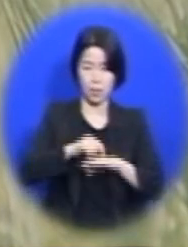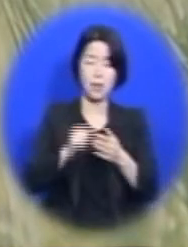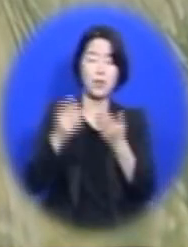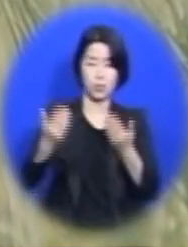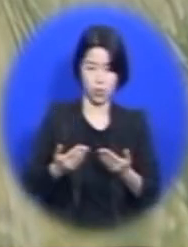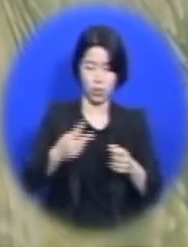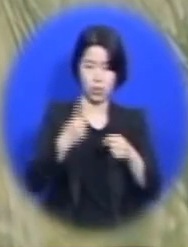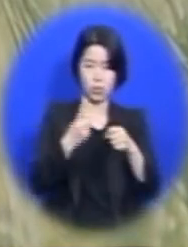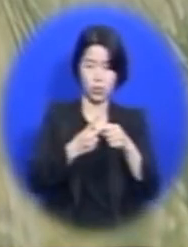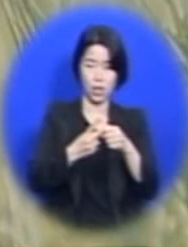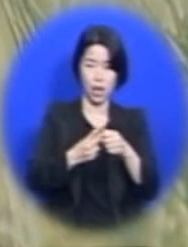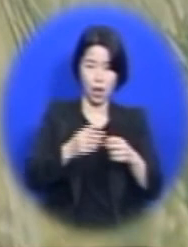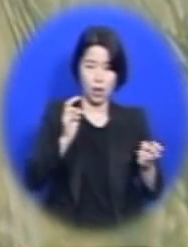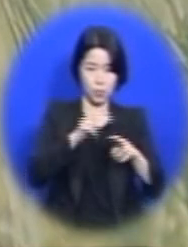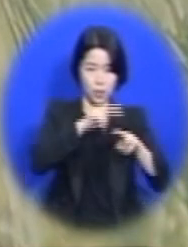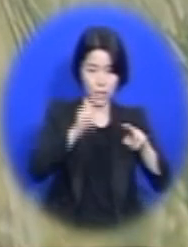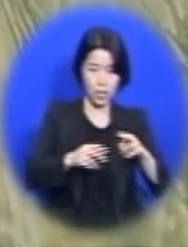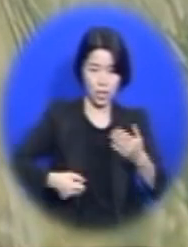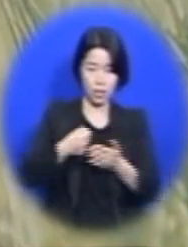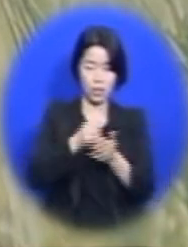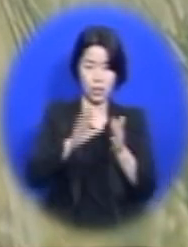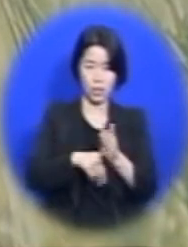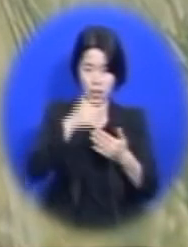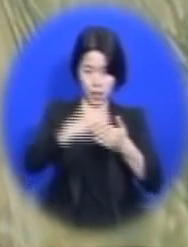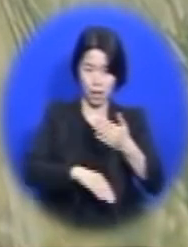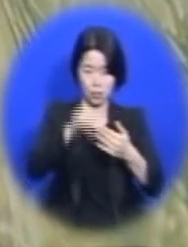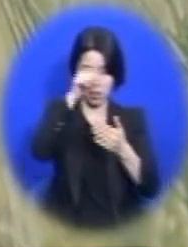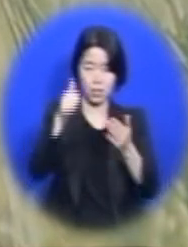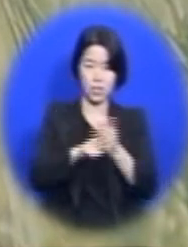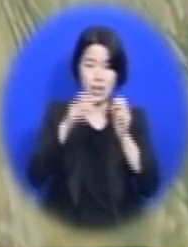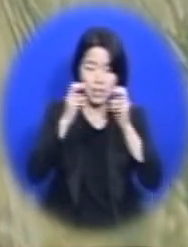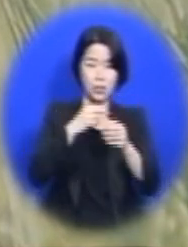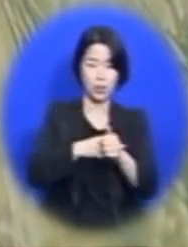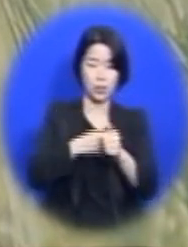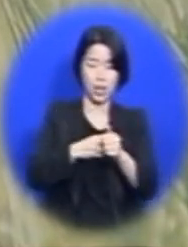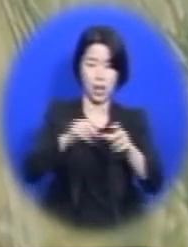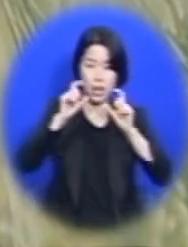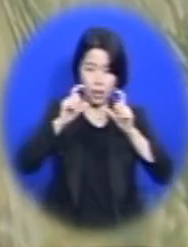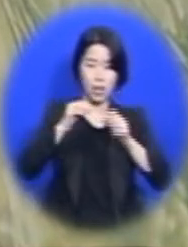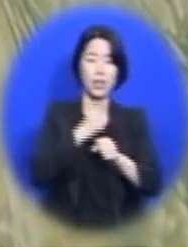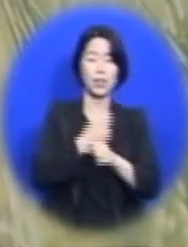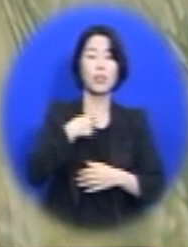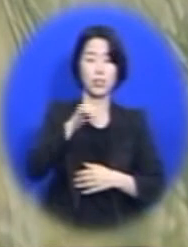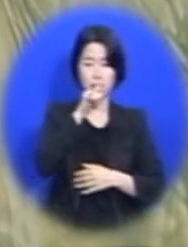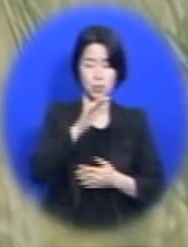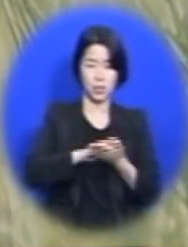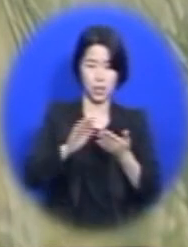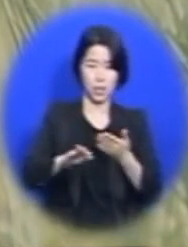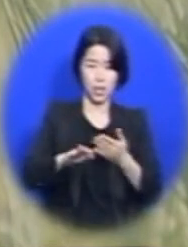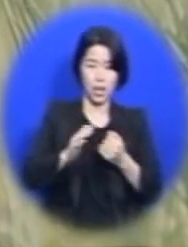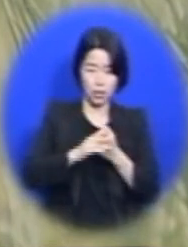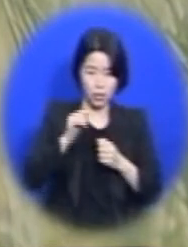두 번째는 얼마 전 퇴사를 결정하며 남은 인생은 선교사로 살겠다고 선언했던 것입니다.